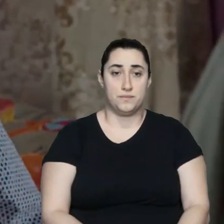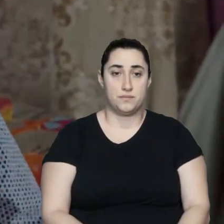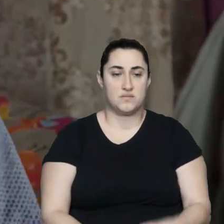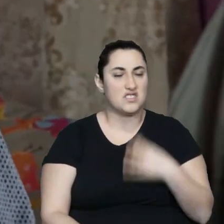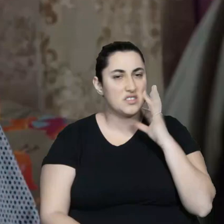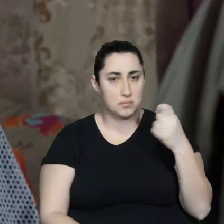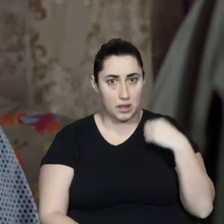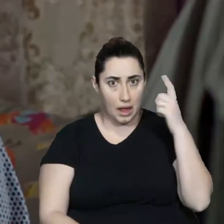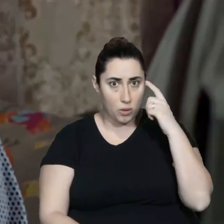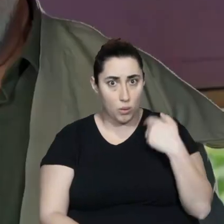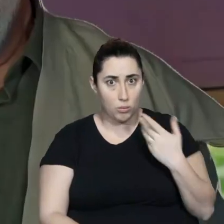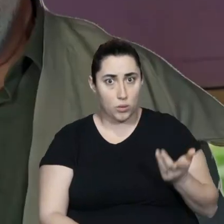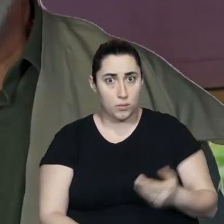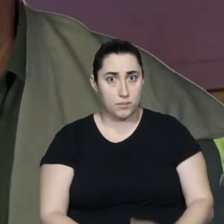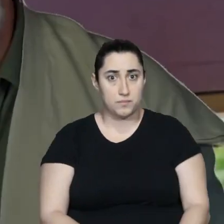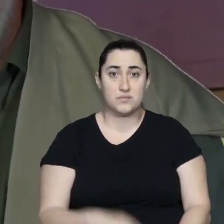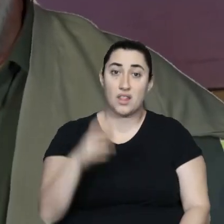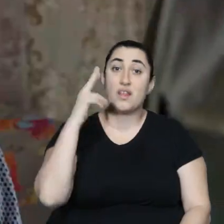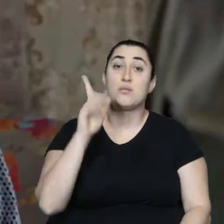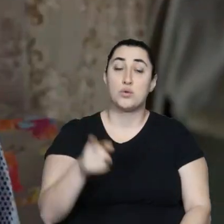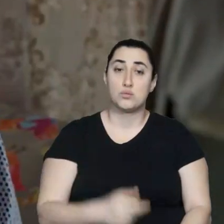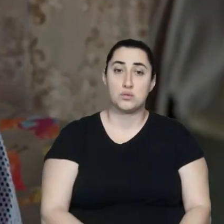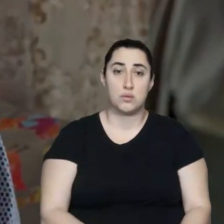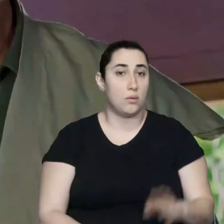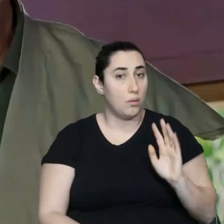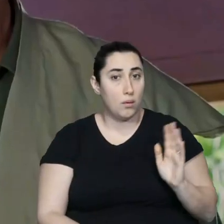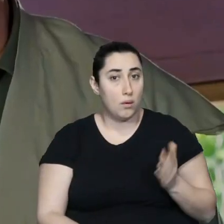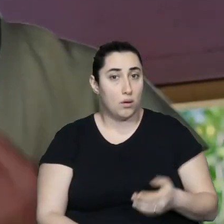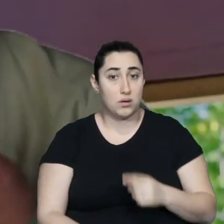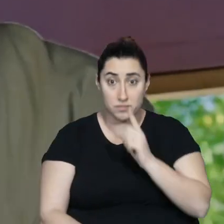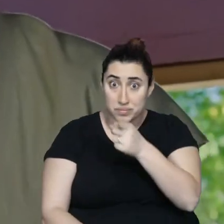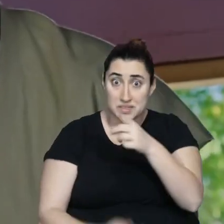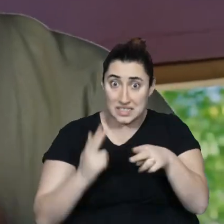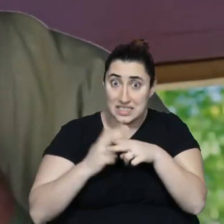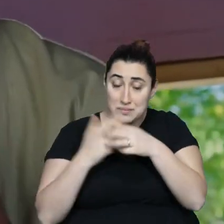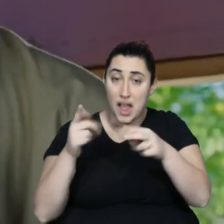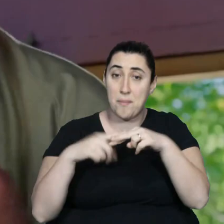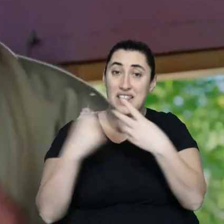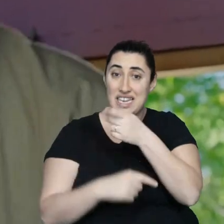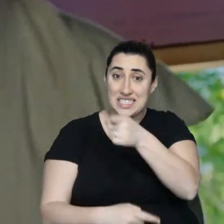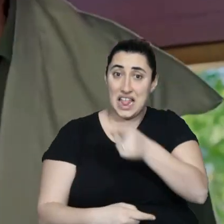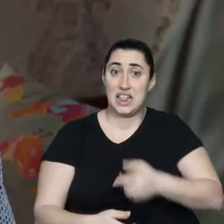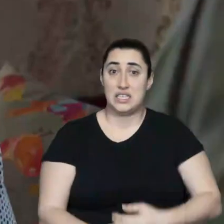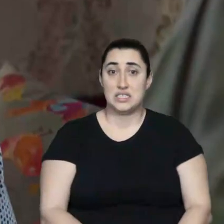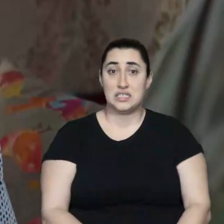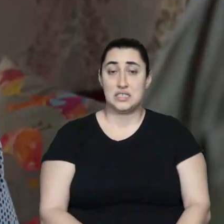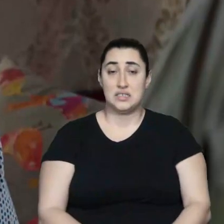Baba kim bu? Tanıyor muyuz Ahmet Yanardağ? Tanımıyor musun? Yo. Sensin ulan Ahmet Yanardağ,